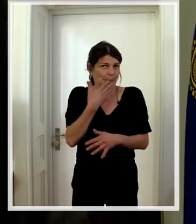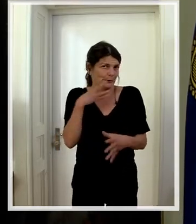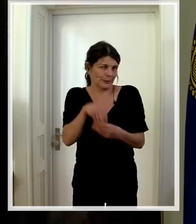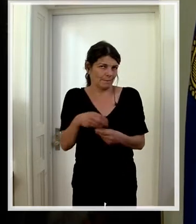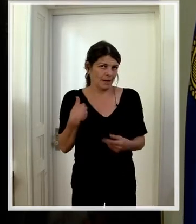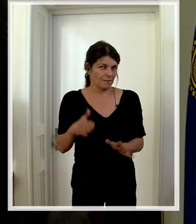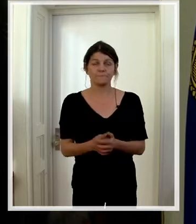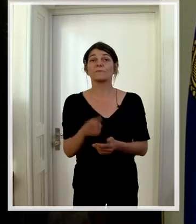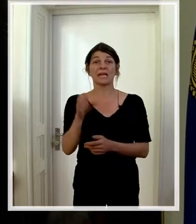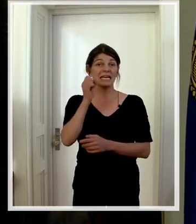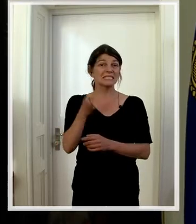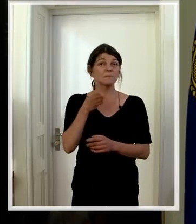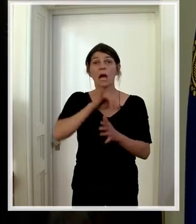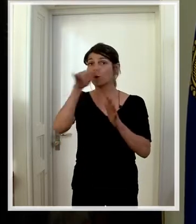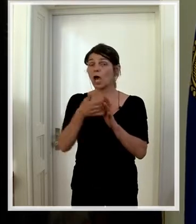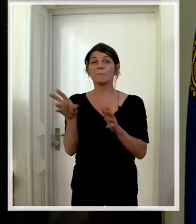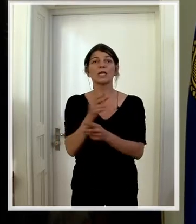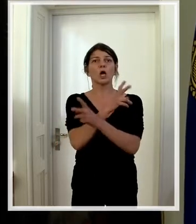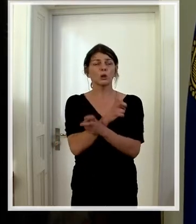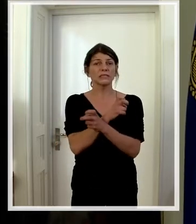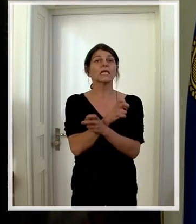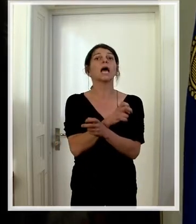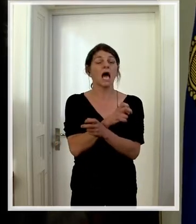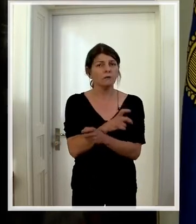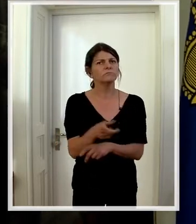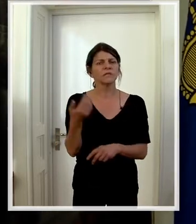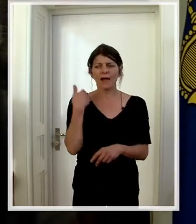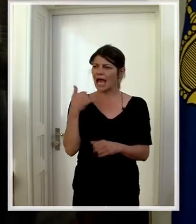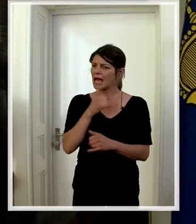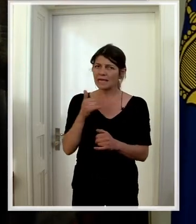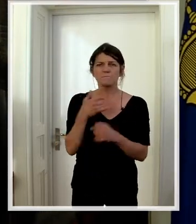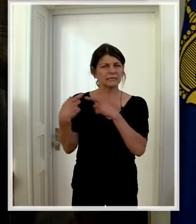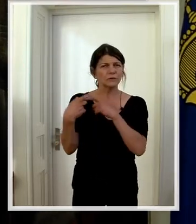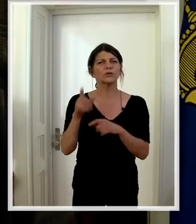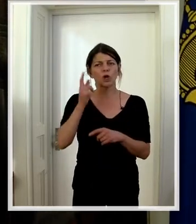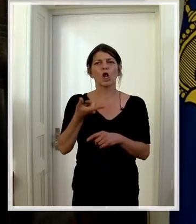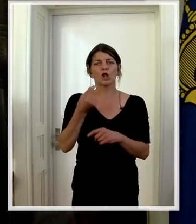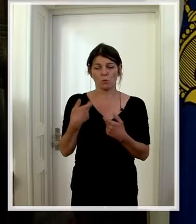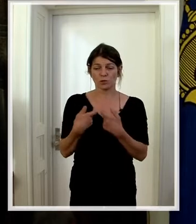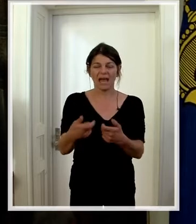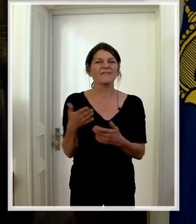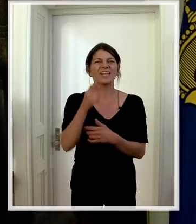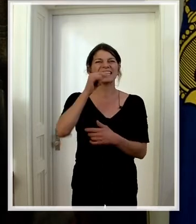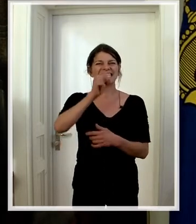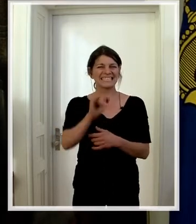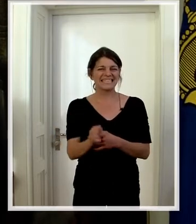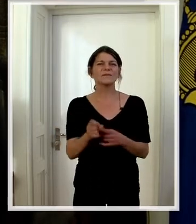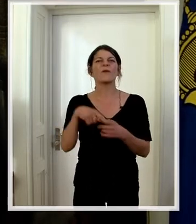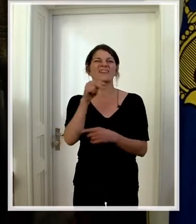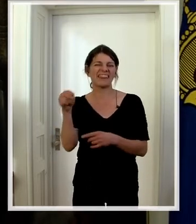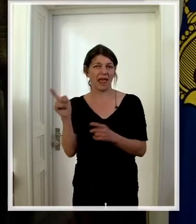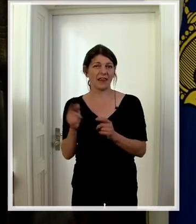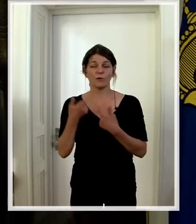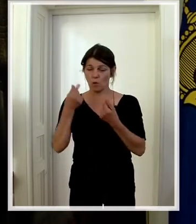In dem S-Bahn-Projekt mit Österreich hat man immer über den Doppelspurausbau zwischen Thesis und Nendler geredet und über die Lösungen auf